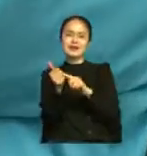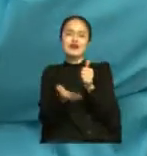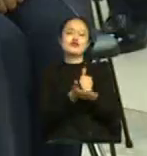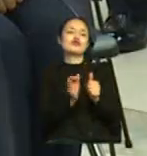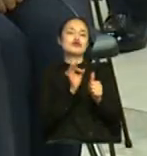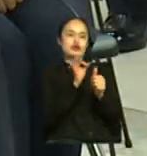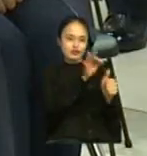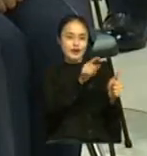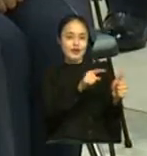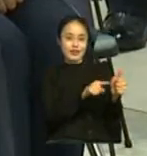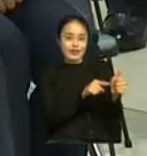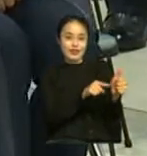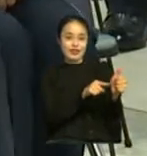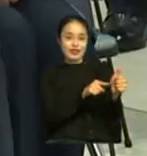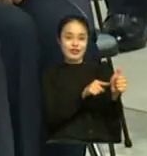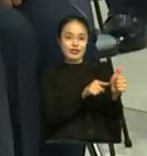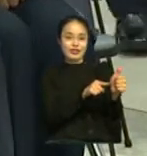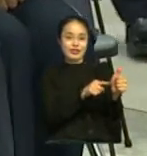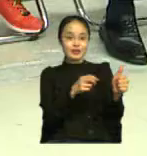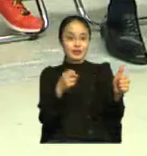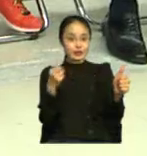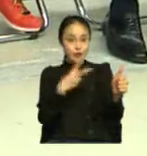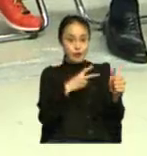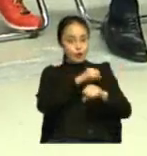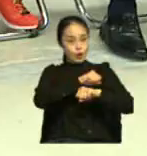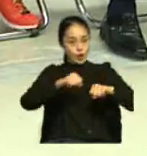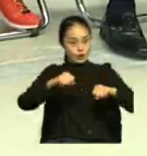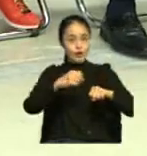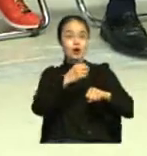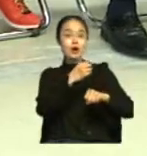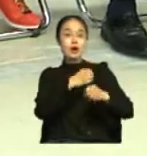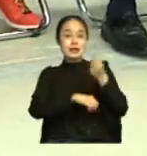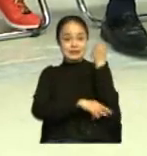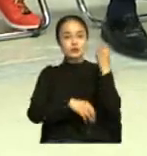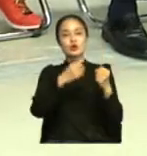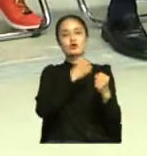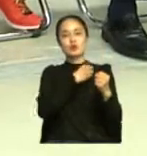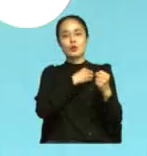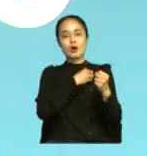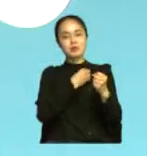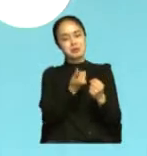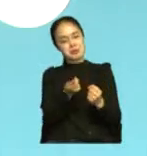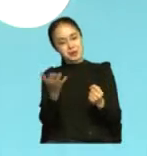선거대책위원장 등 중앙당 주요 인사와 광역, 기초위원 출마자들이 참석했습니다.